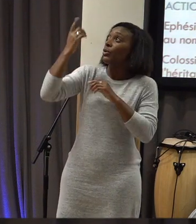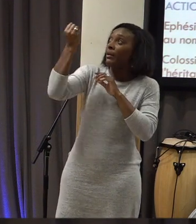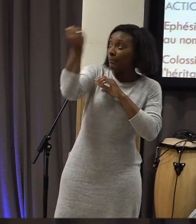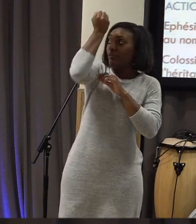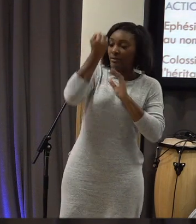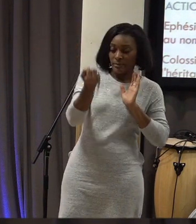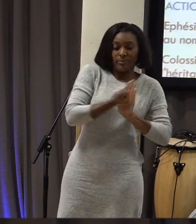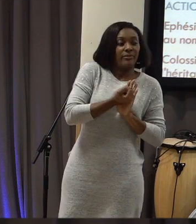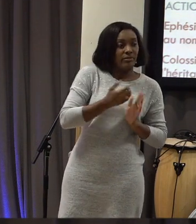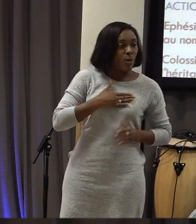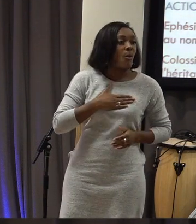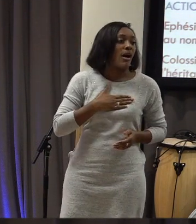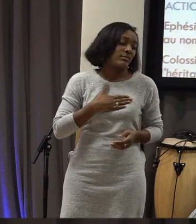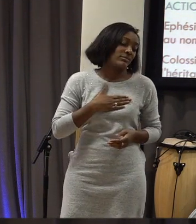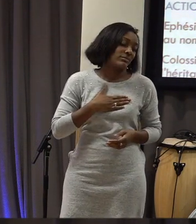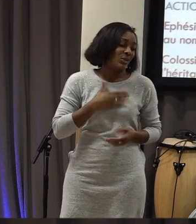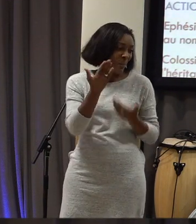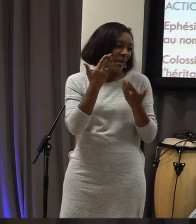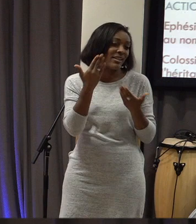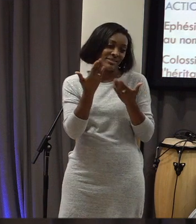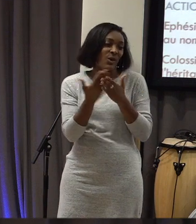Dieu, qui est plaqué sur lui.